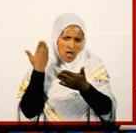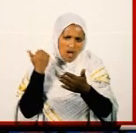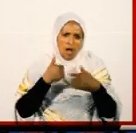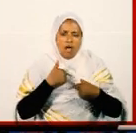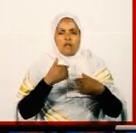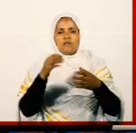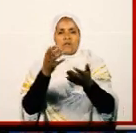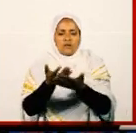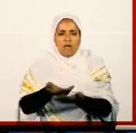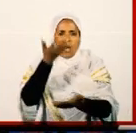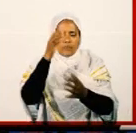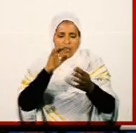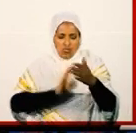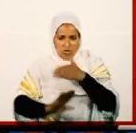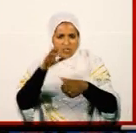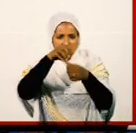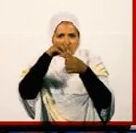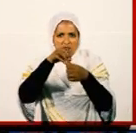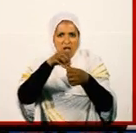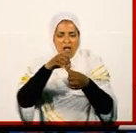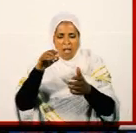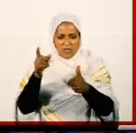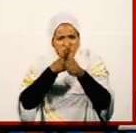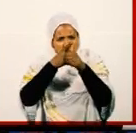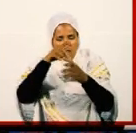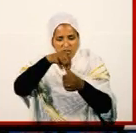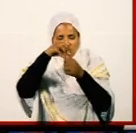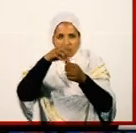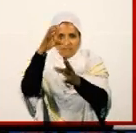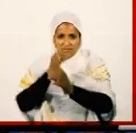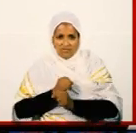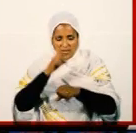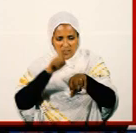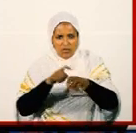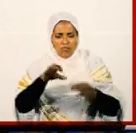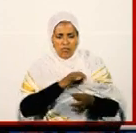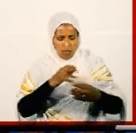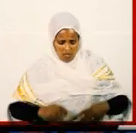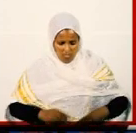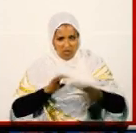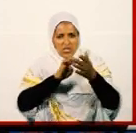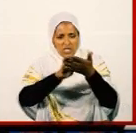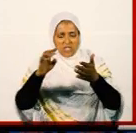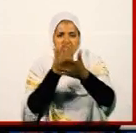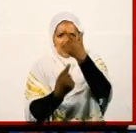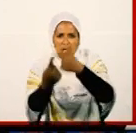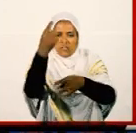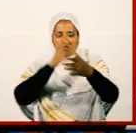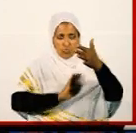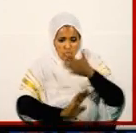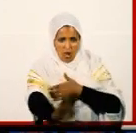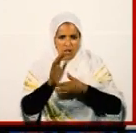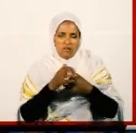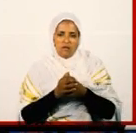የቀደመቿ ሲባል እንግዲህ ሀብተ ወልድና ስመ ክርስትናን ያገኛችሁባት፣ ልጅነትን የተቀበላችሁባት፣ ከአብርሃ ከመንፈስ ቅዱስ ከማኅፀነ ዮርዳኖስ ከቅድስተ